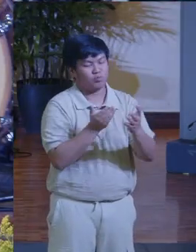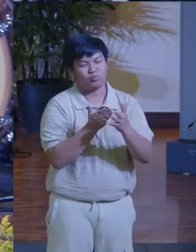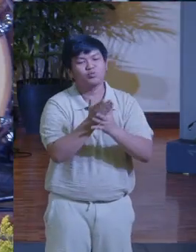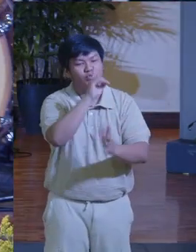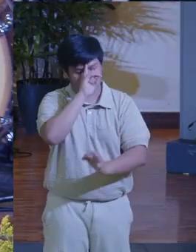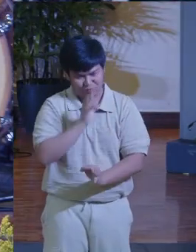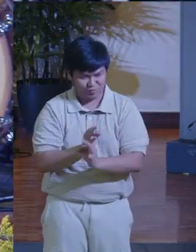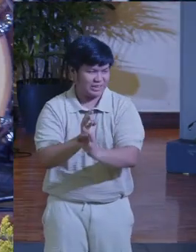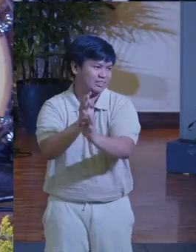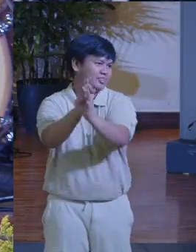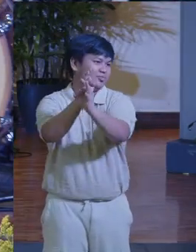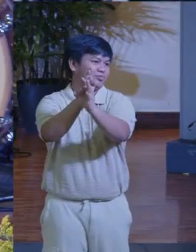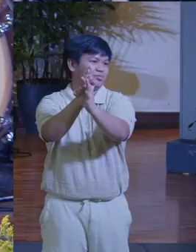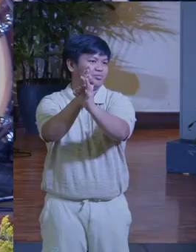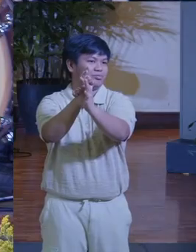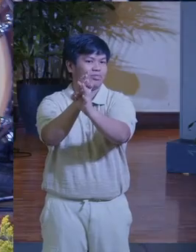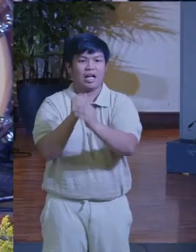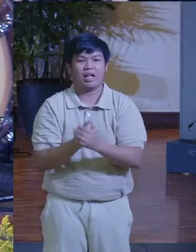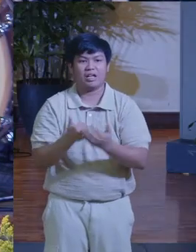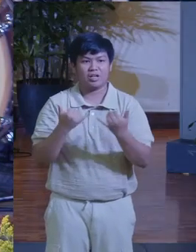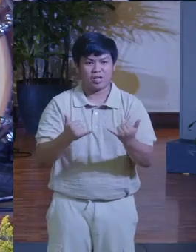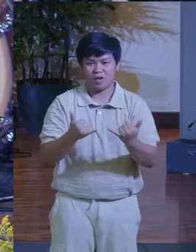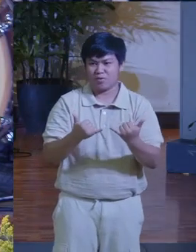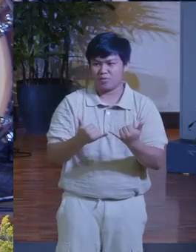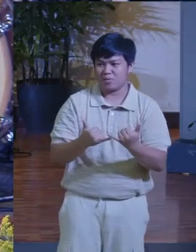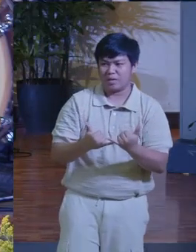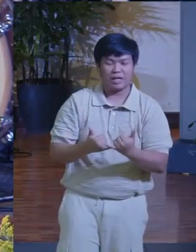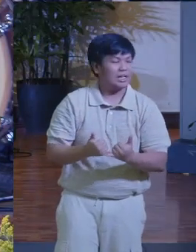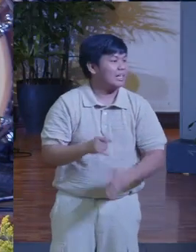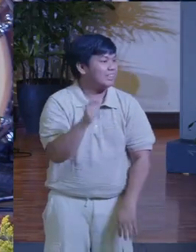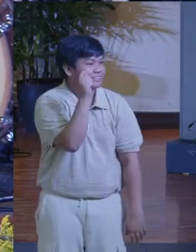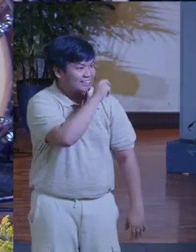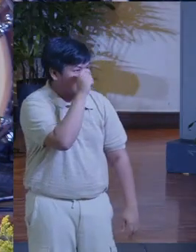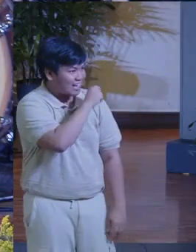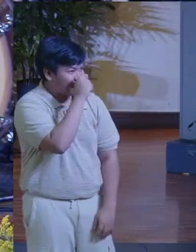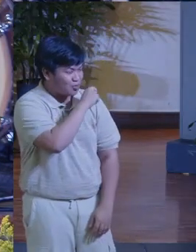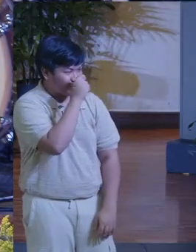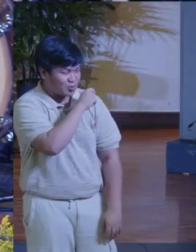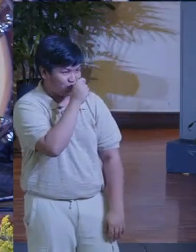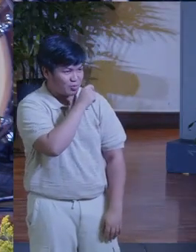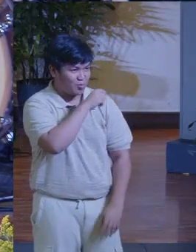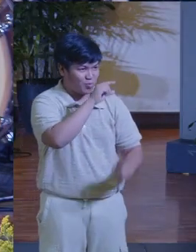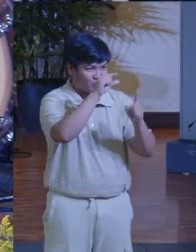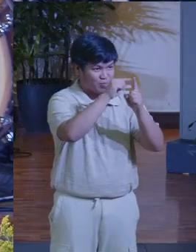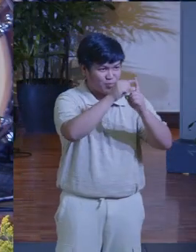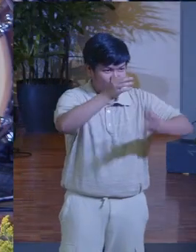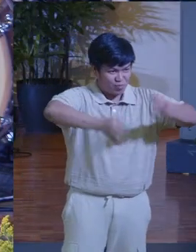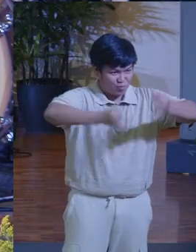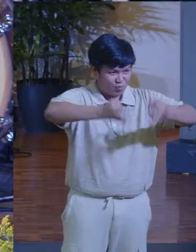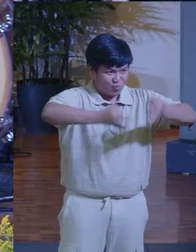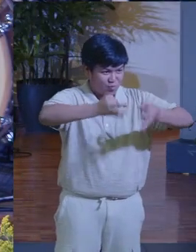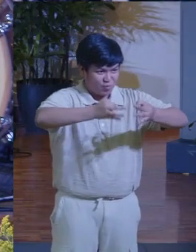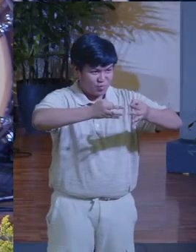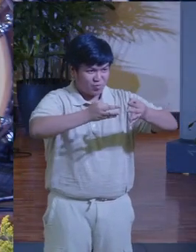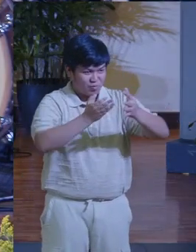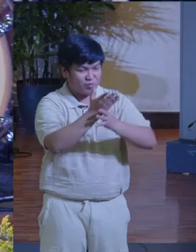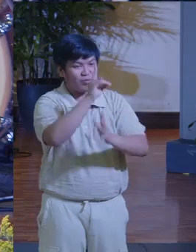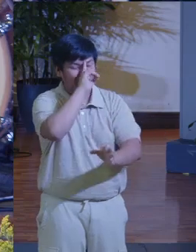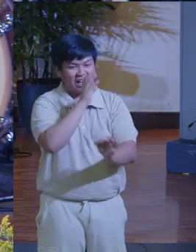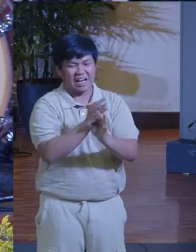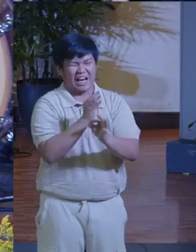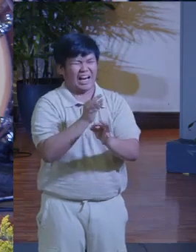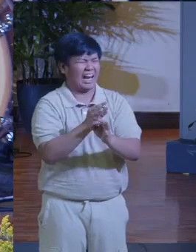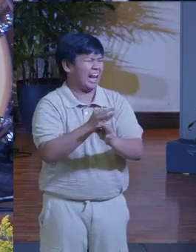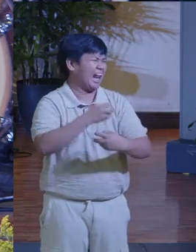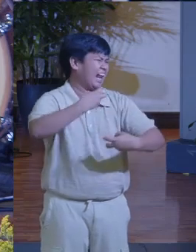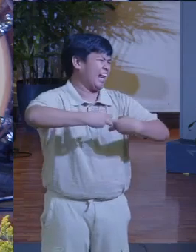Medyo mahaba po ang Tagalog ng justification by faith, no? Yun